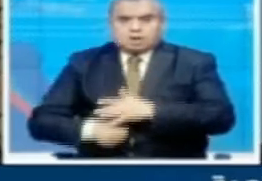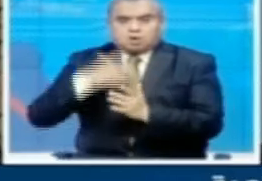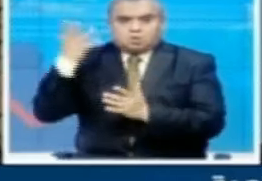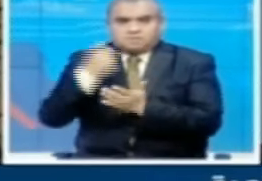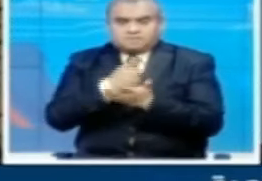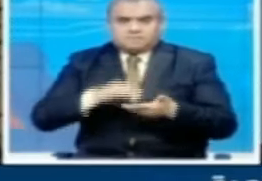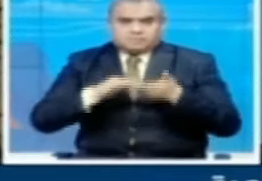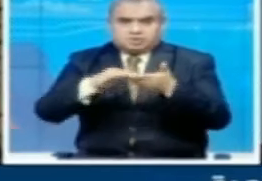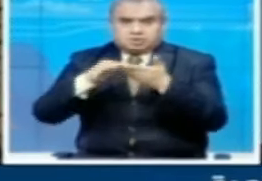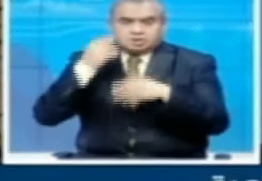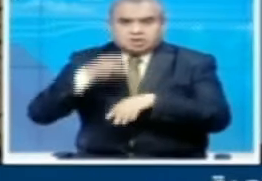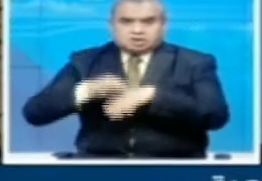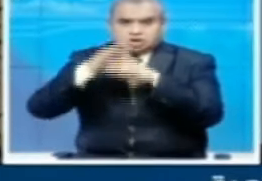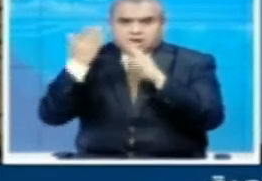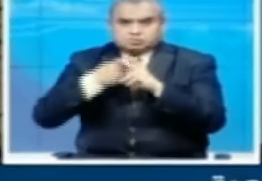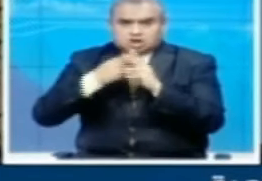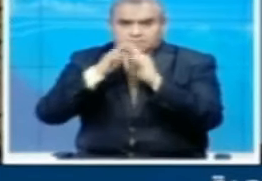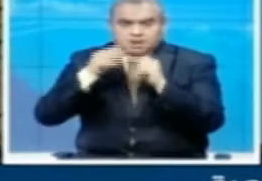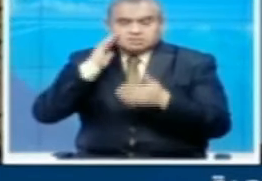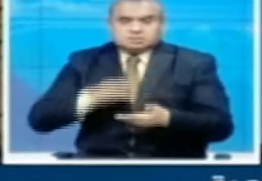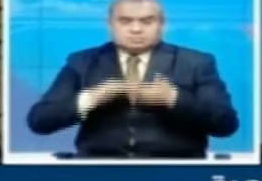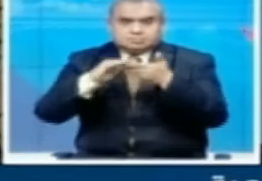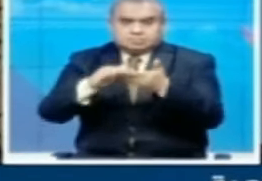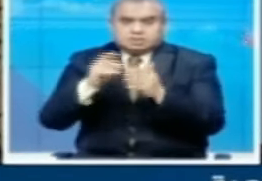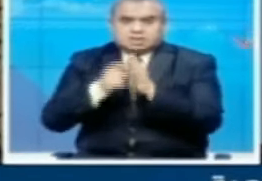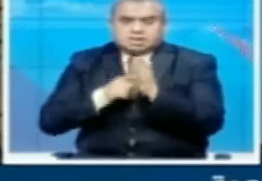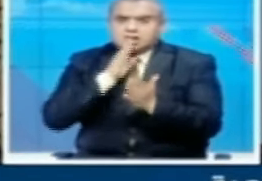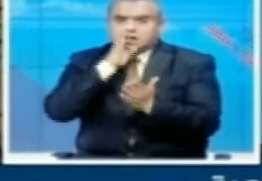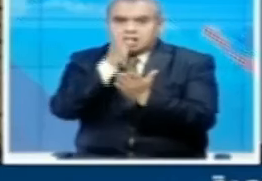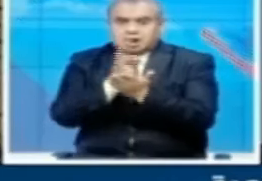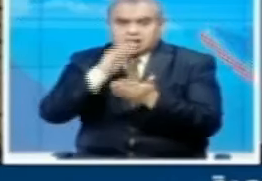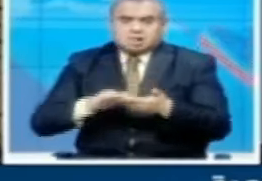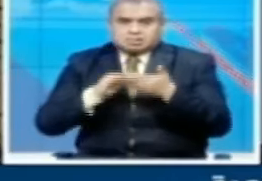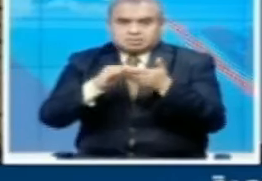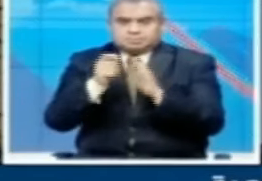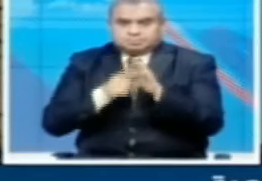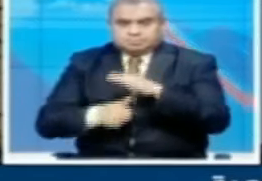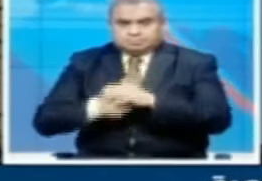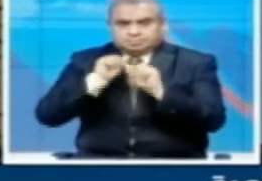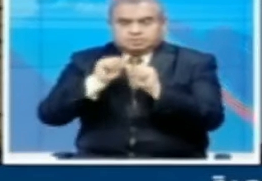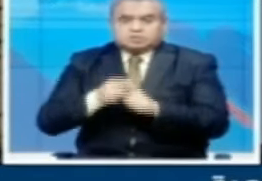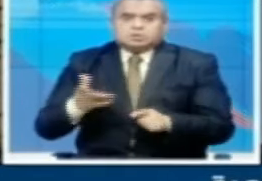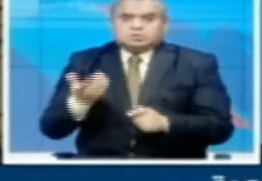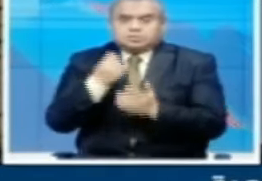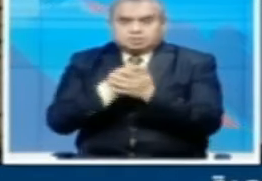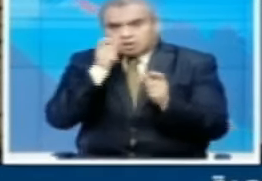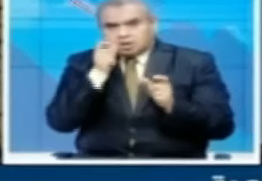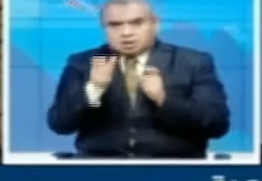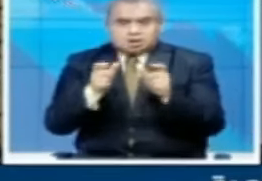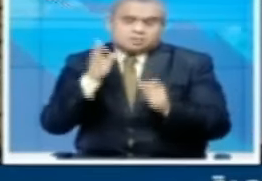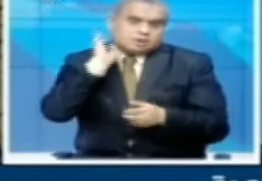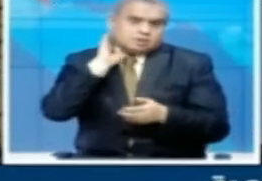يقدم المصريون التضحيات اللازمة من أجل تنفيذه حماية